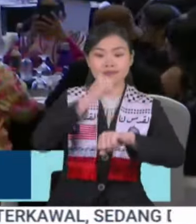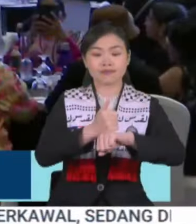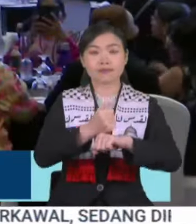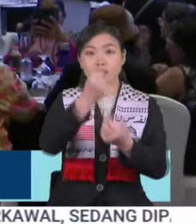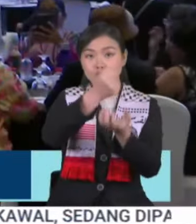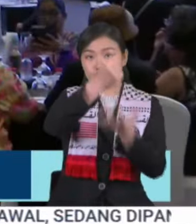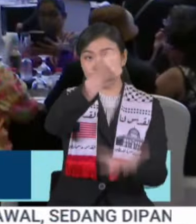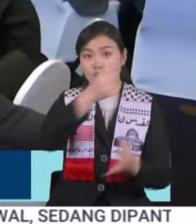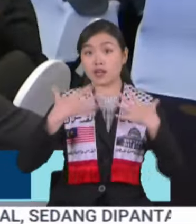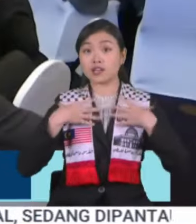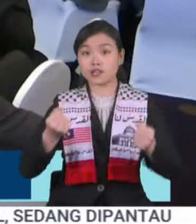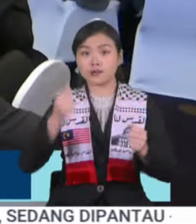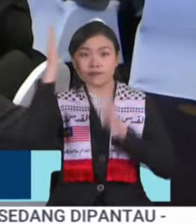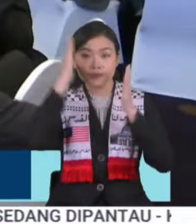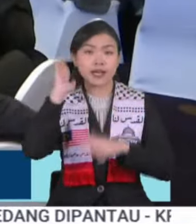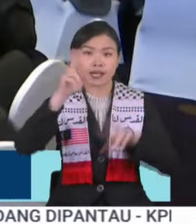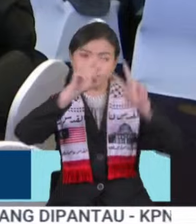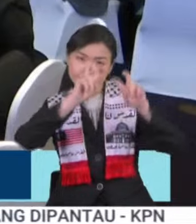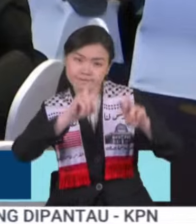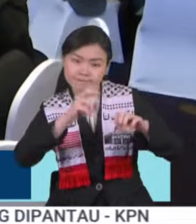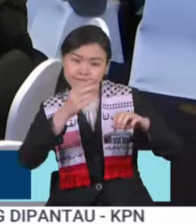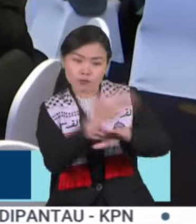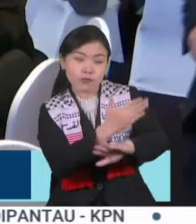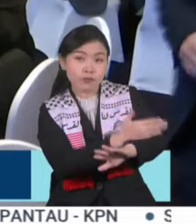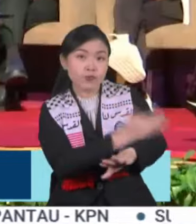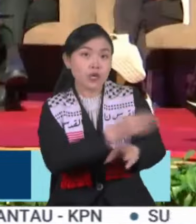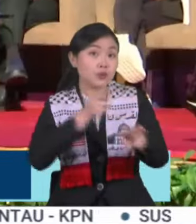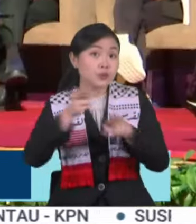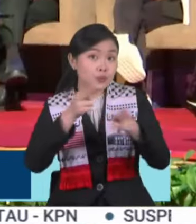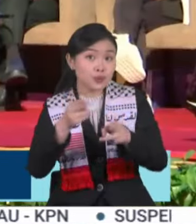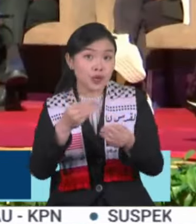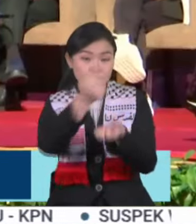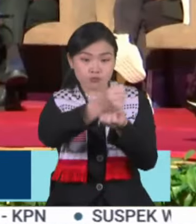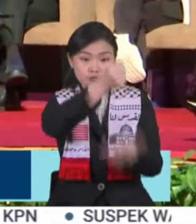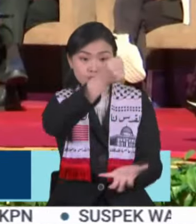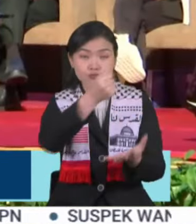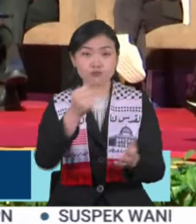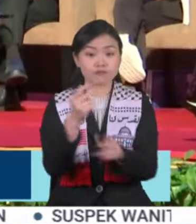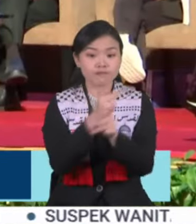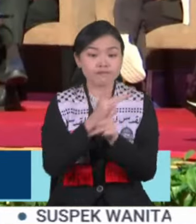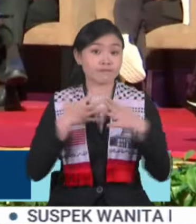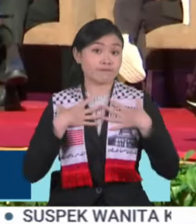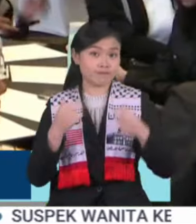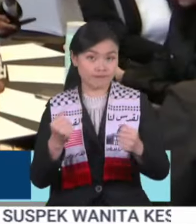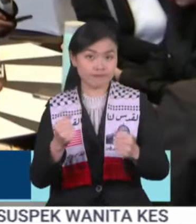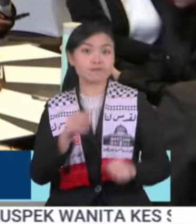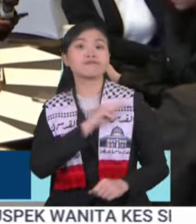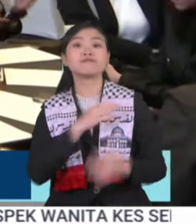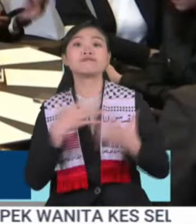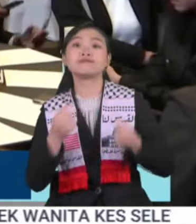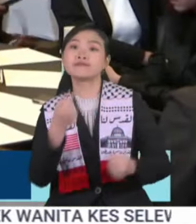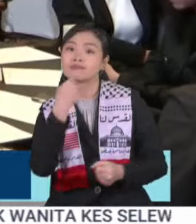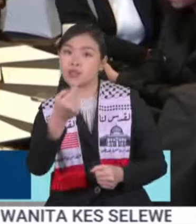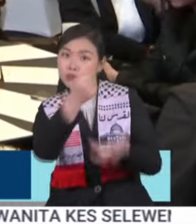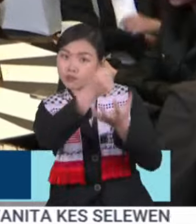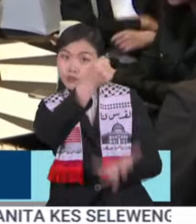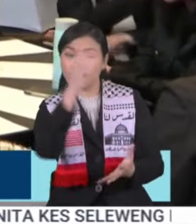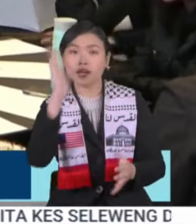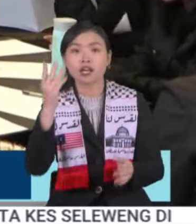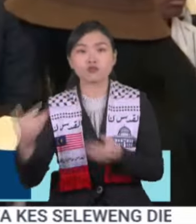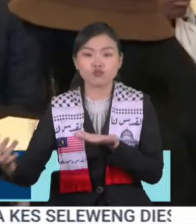Penubuhan tabung kesihatan negara akan dikaji bagi menambah baik pengurusan dana penjagaan kesihatan. Menteri Kesihatan berkata tabung